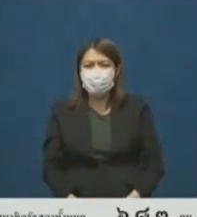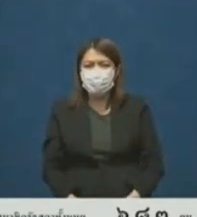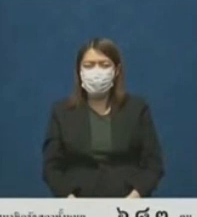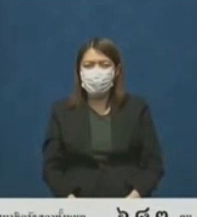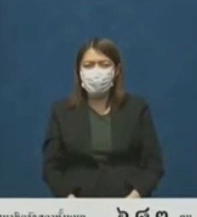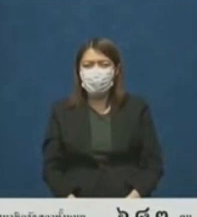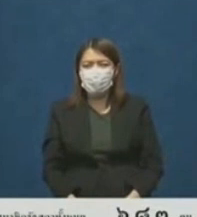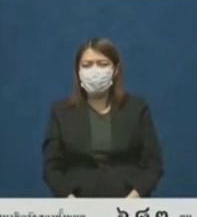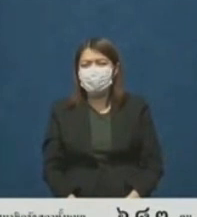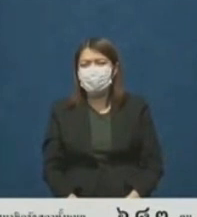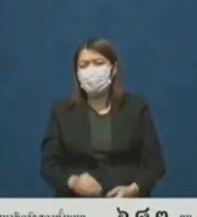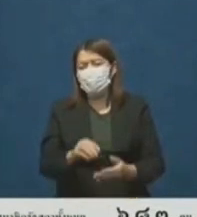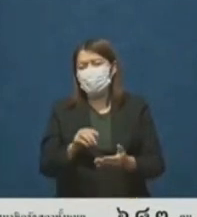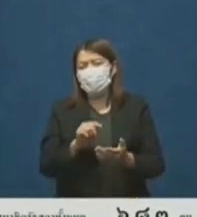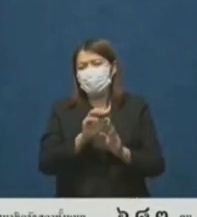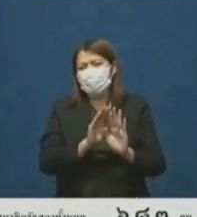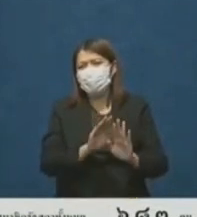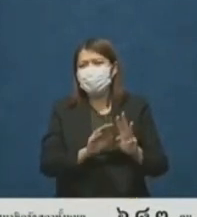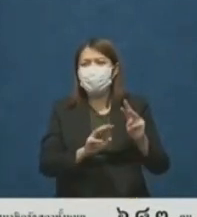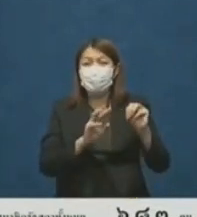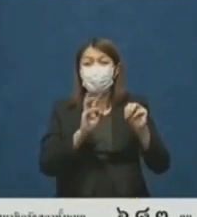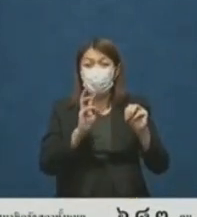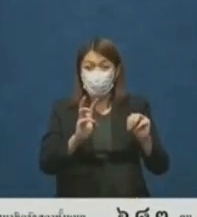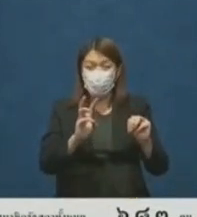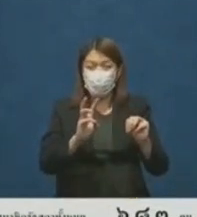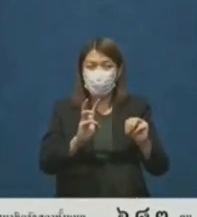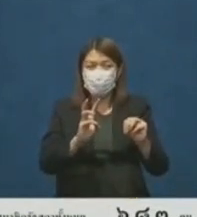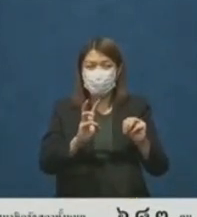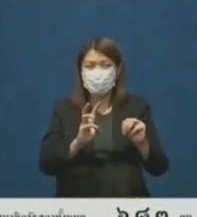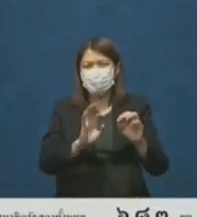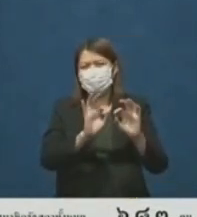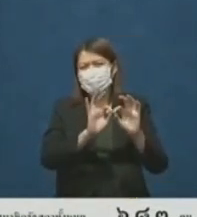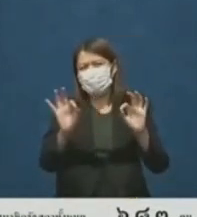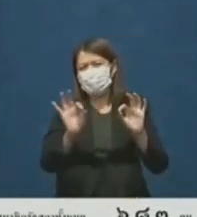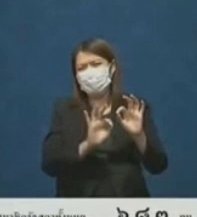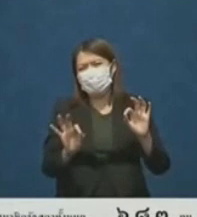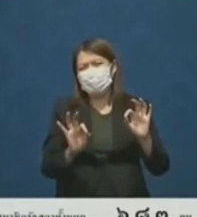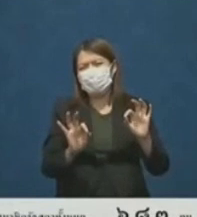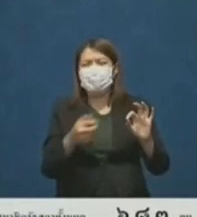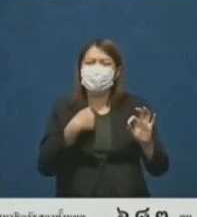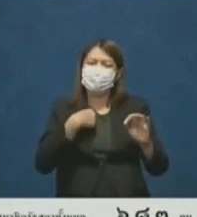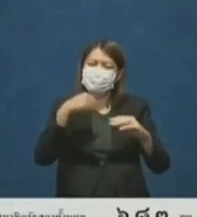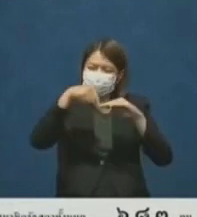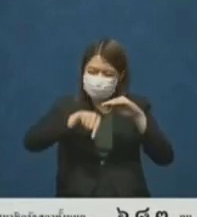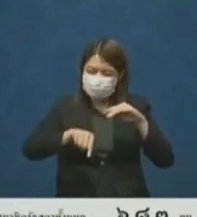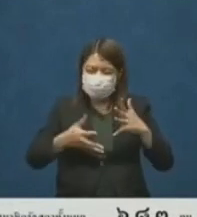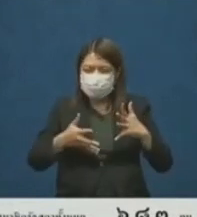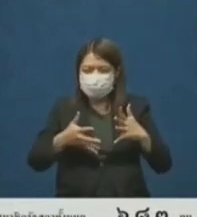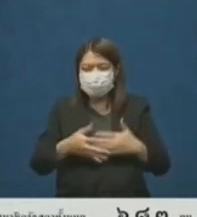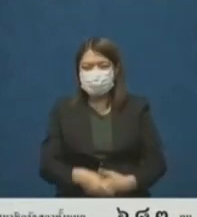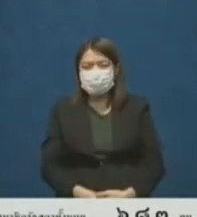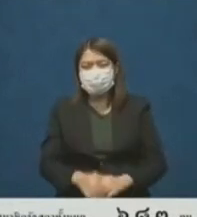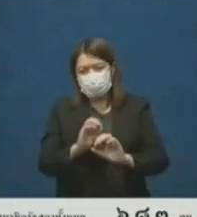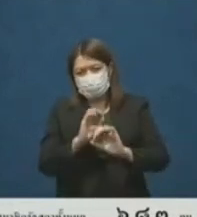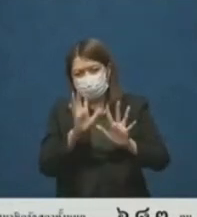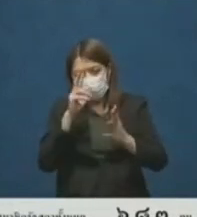ไกลจากคุณธรรมท่านจึงมาใส่ไว้ในมาตรา6แต่เป็นการเขียนแบ